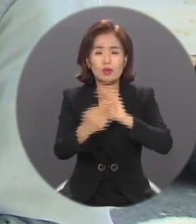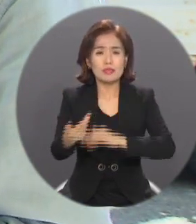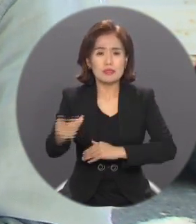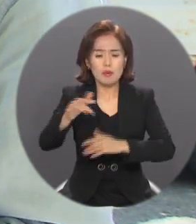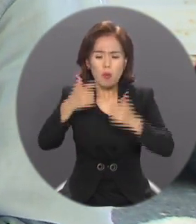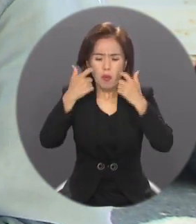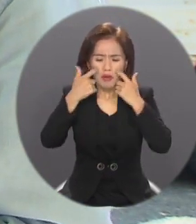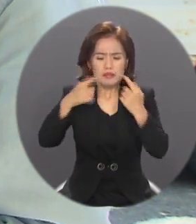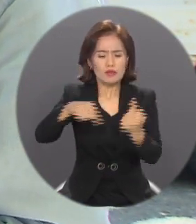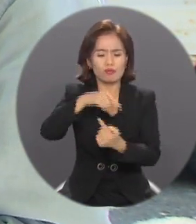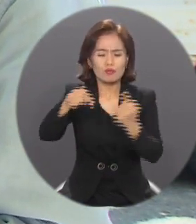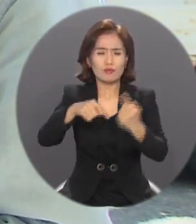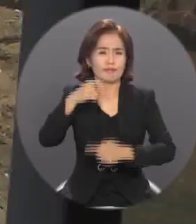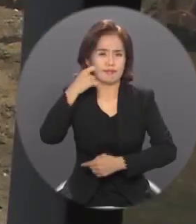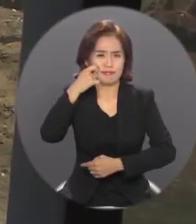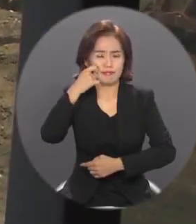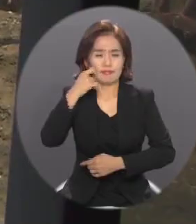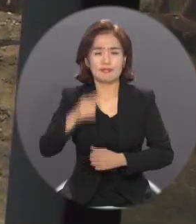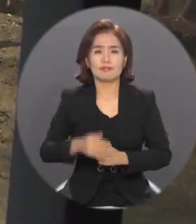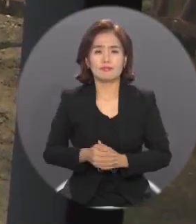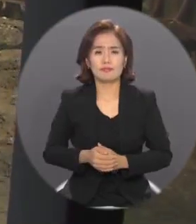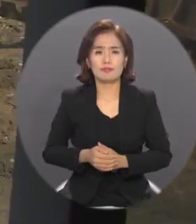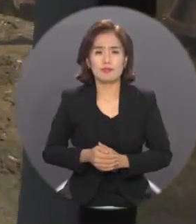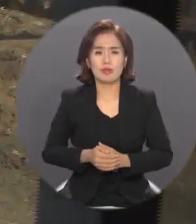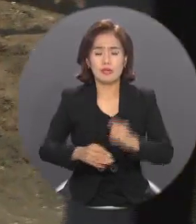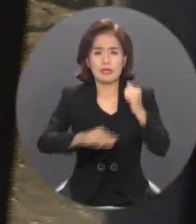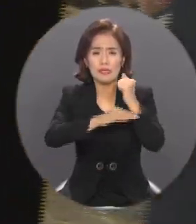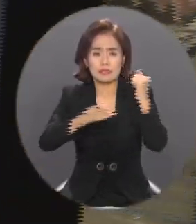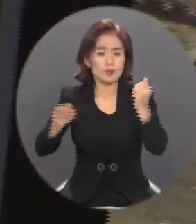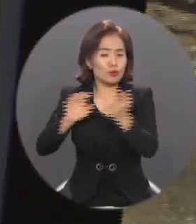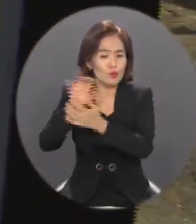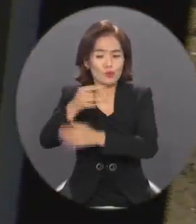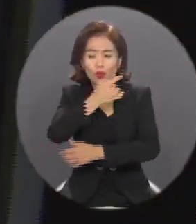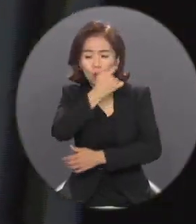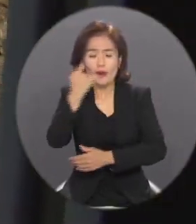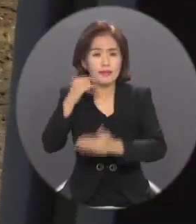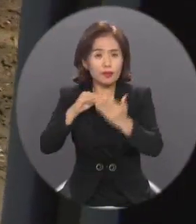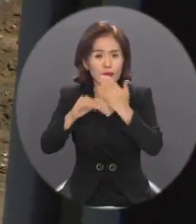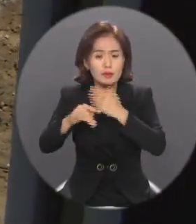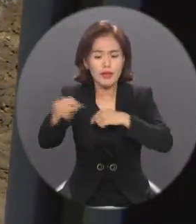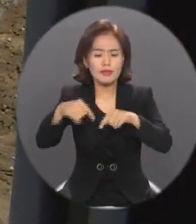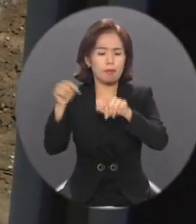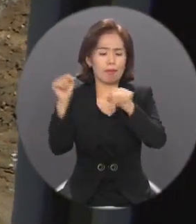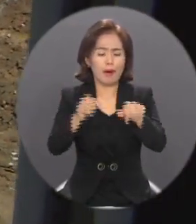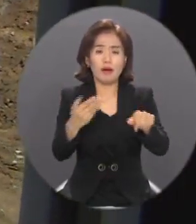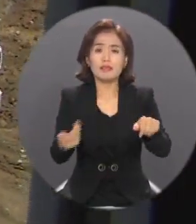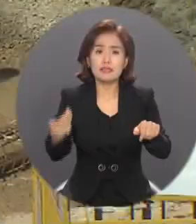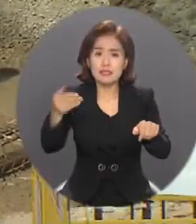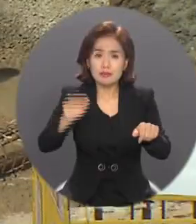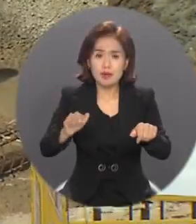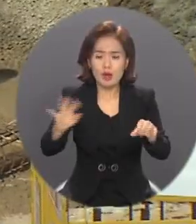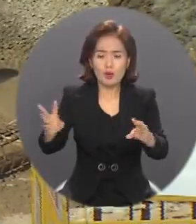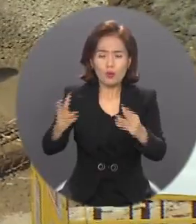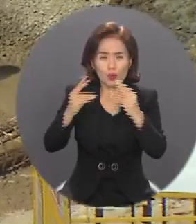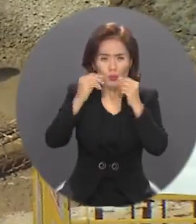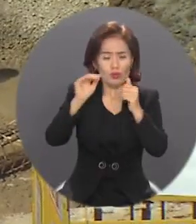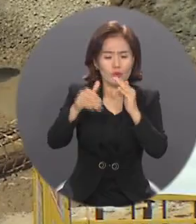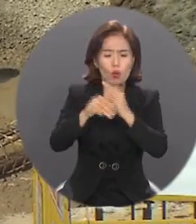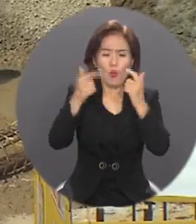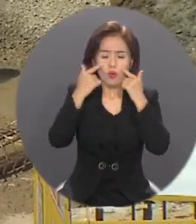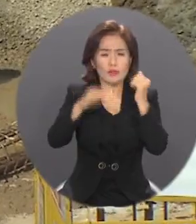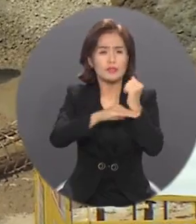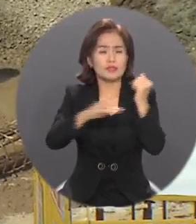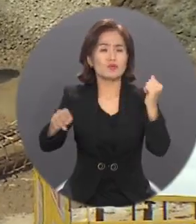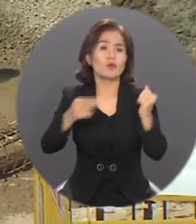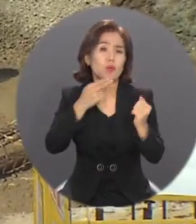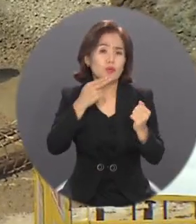제대로 작동되지 않고 있습니다. 기준치 이상의 소음이 확인되면 행정조치를 받게 되지만 분진의 경우 마땅한